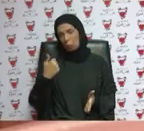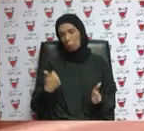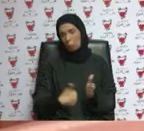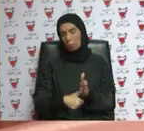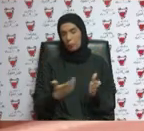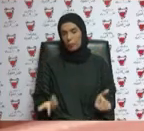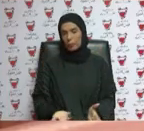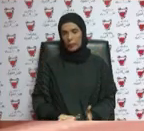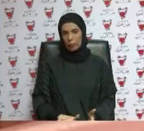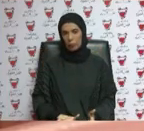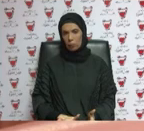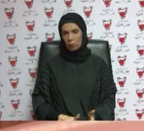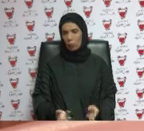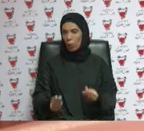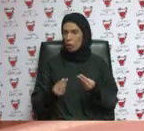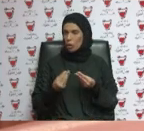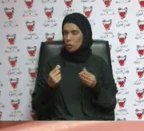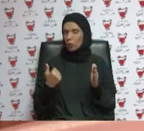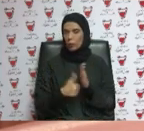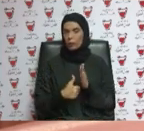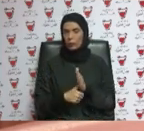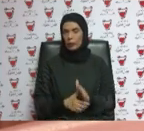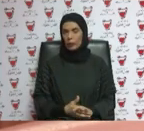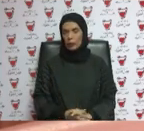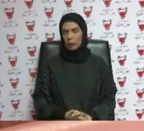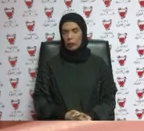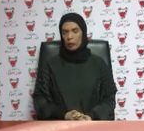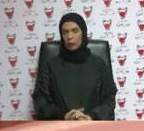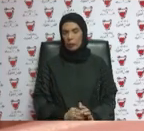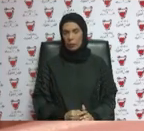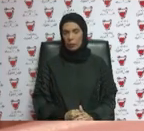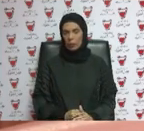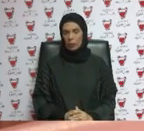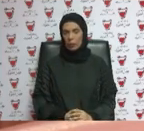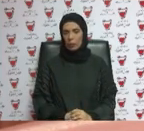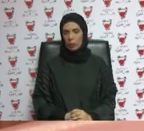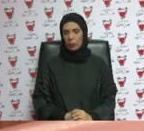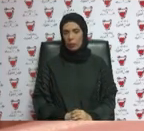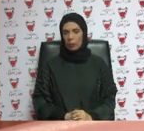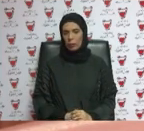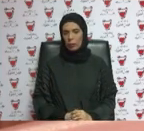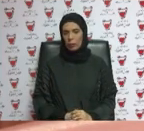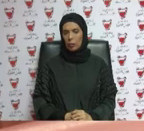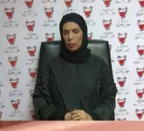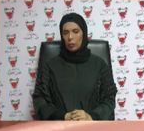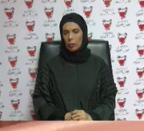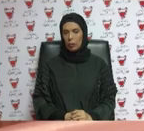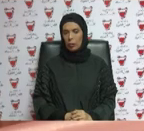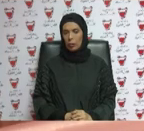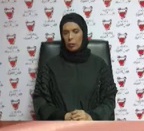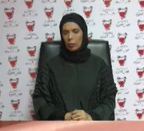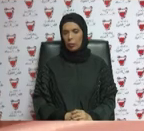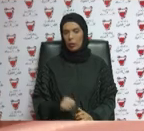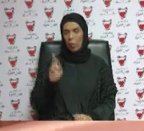العامل لا يستلم الراتب ويعني ويقوم رب العمل بوضع عراقيل. يعني نريد أن إحنا